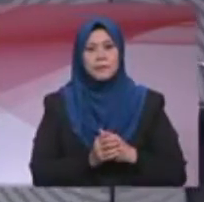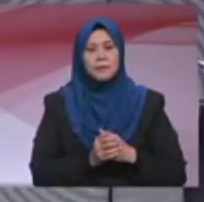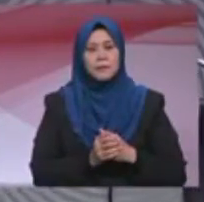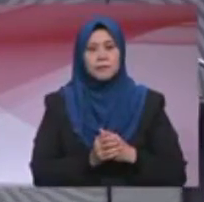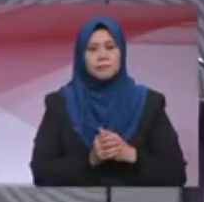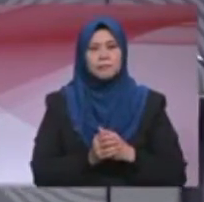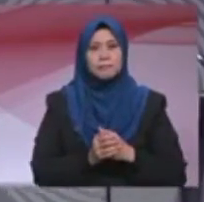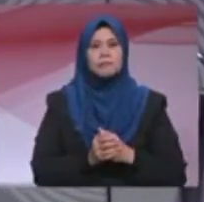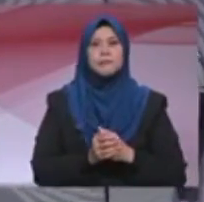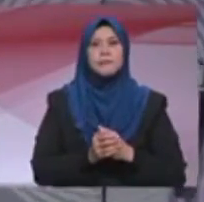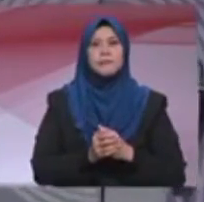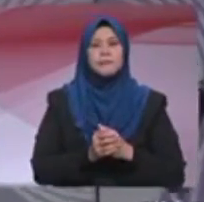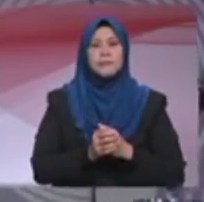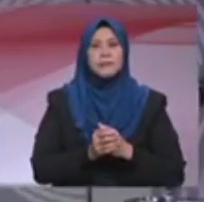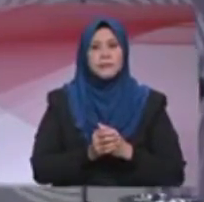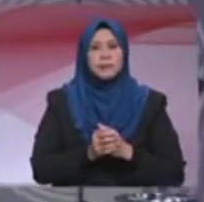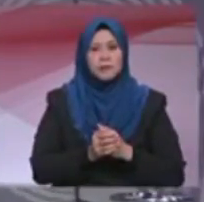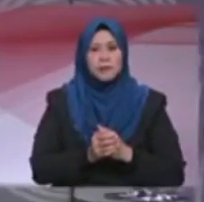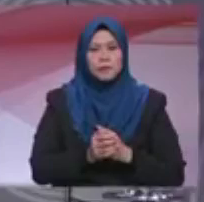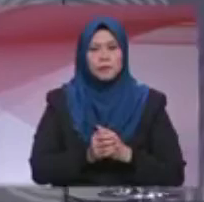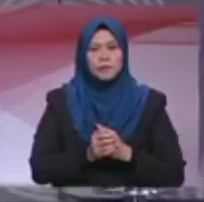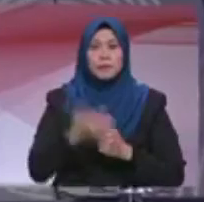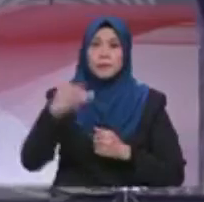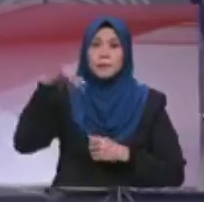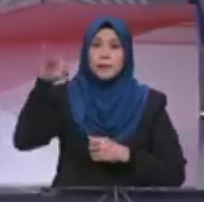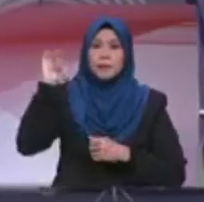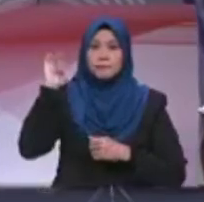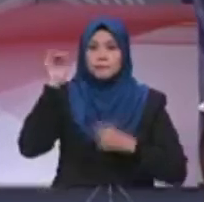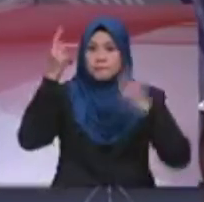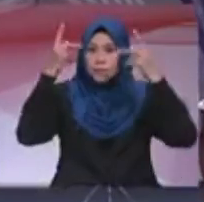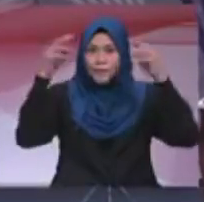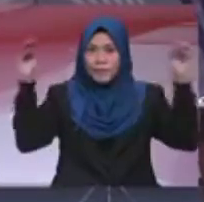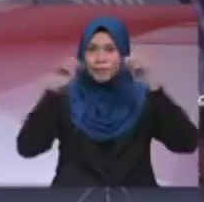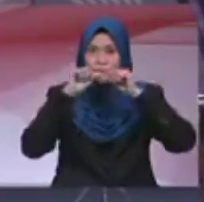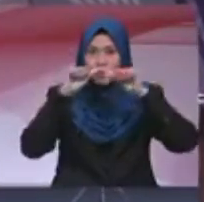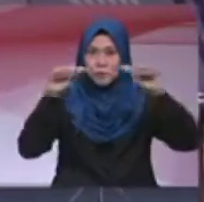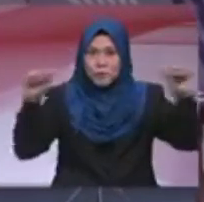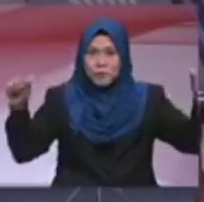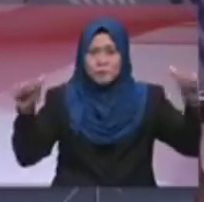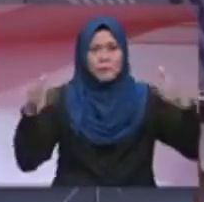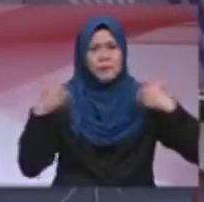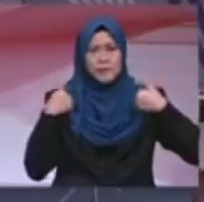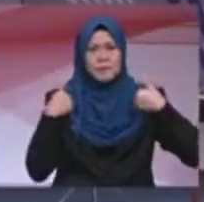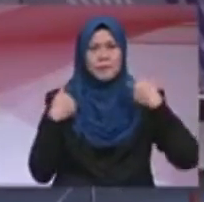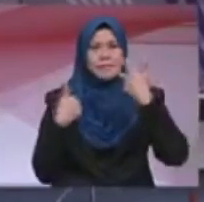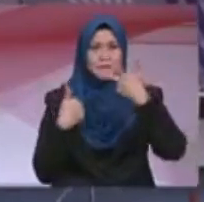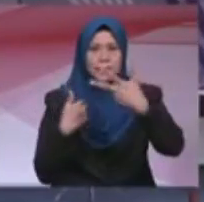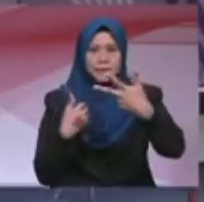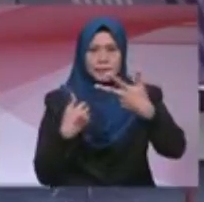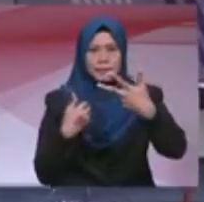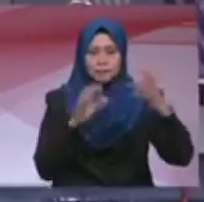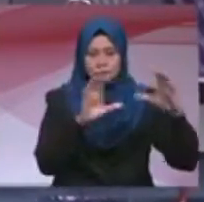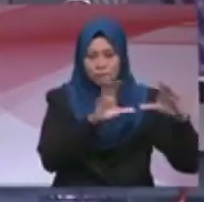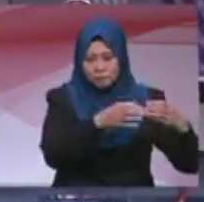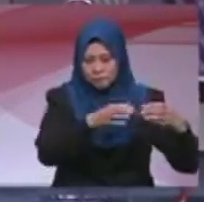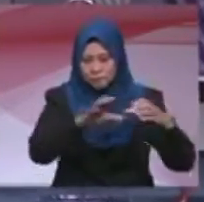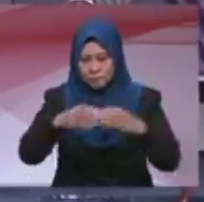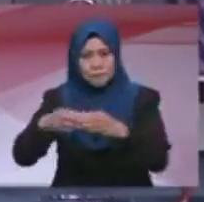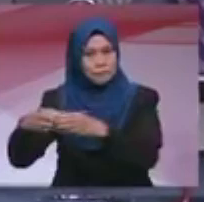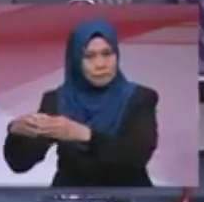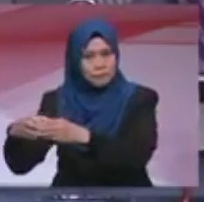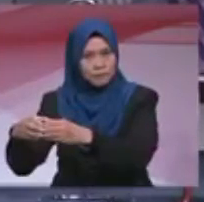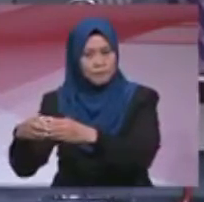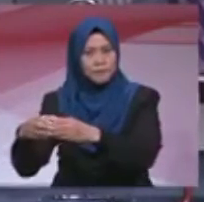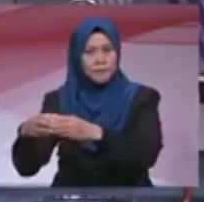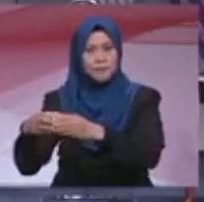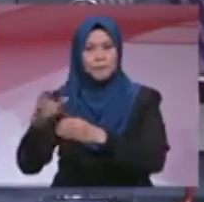kalau kita lihat apa yang diumumkan semalam, terdapat tiga kategori pelaksanaan